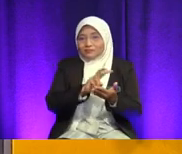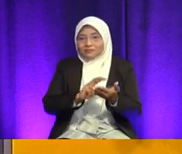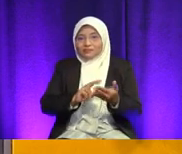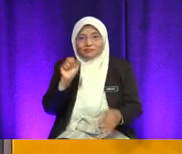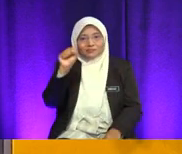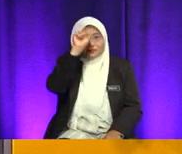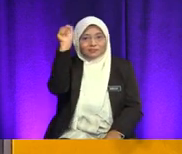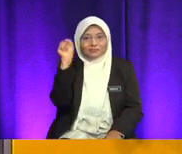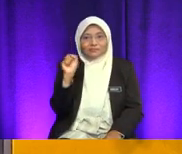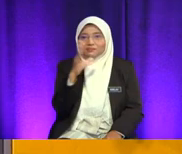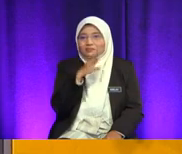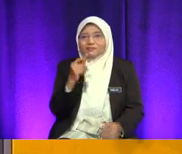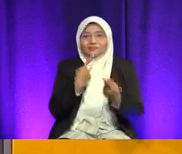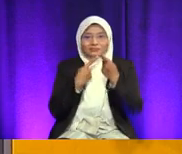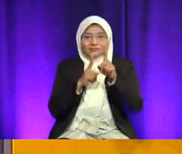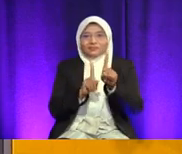bacakan jawaban